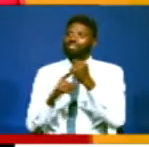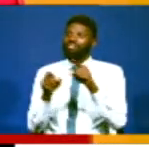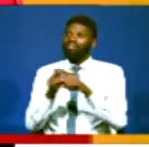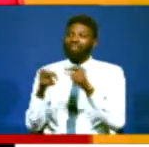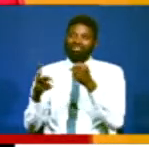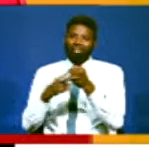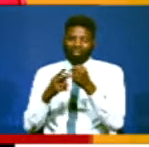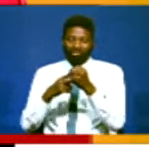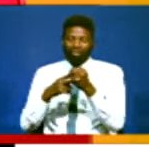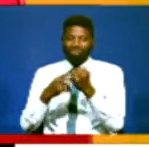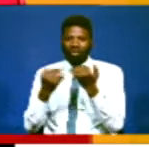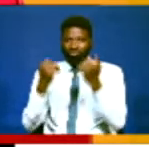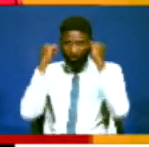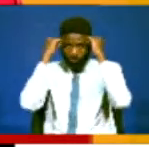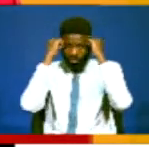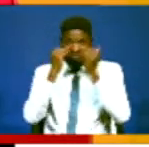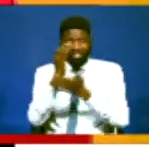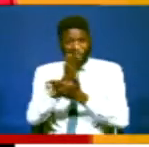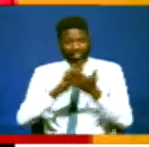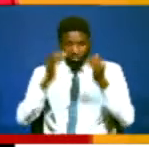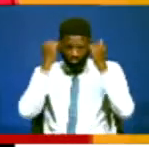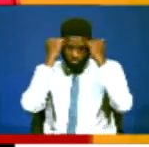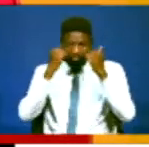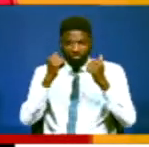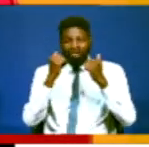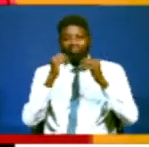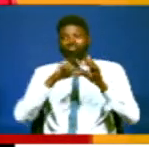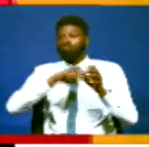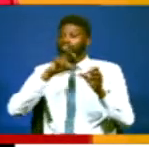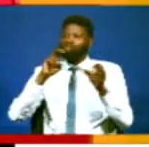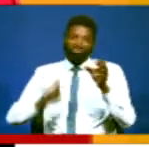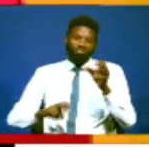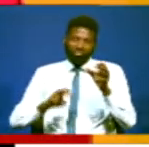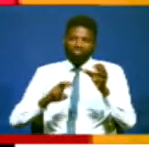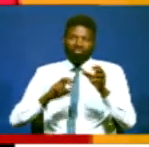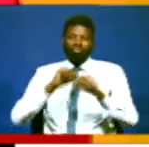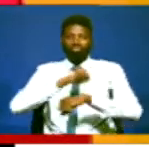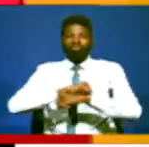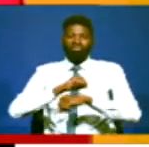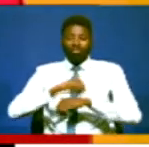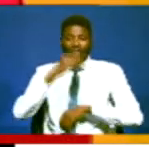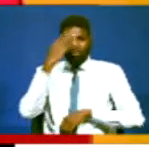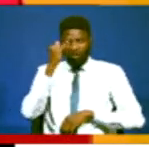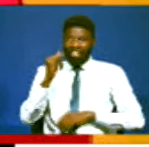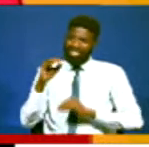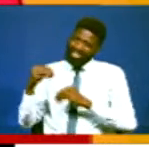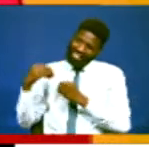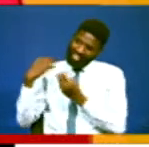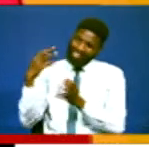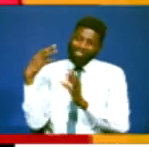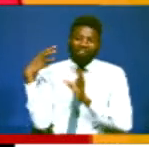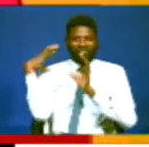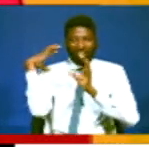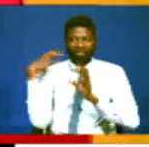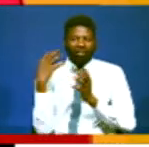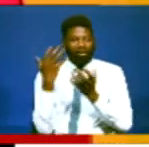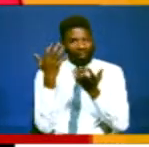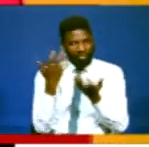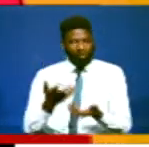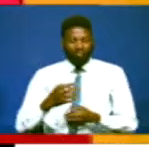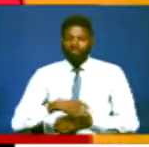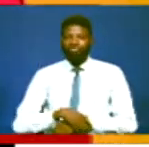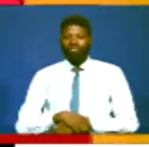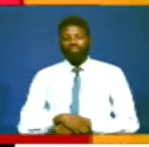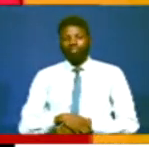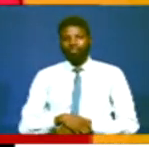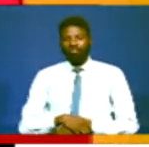masomo wakitorokea nyumbani, sababu tunawabebesha mzigo ambao hawezi wakabeba. Kwa mfano ukiangalia kuna